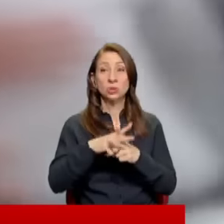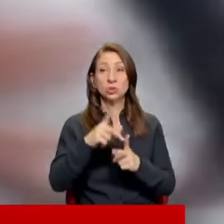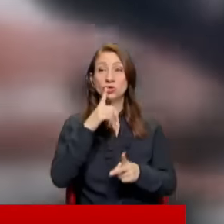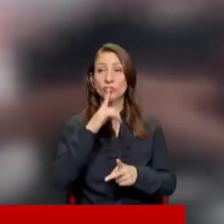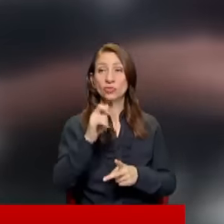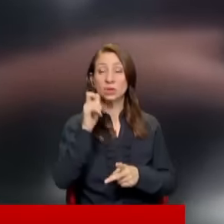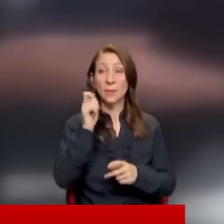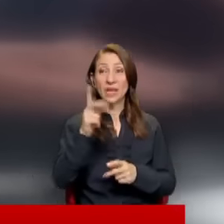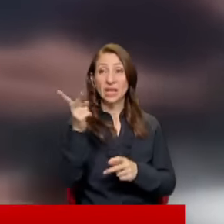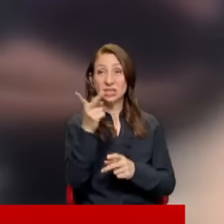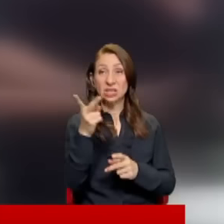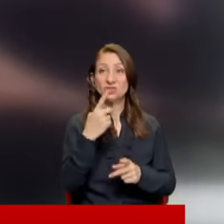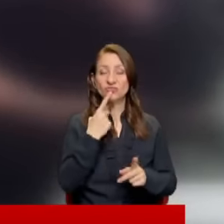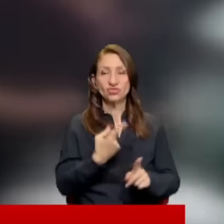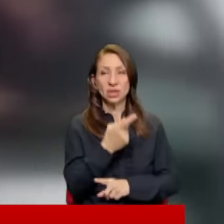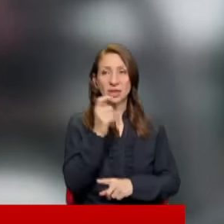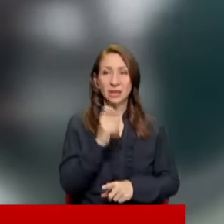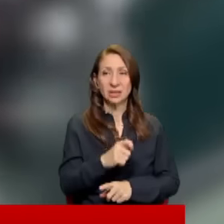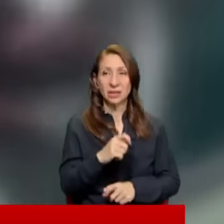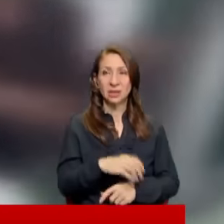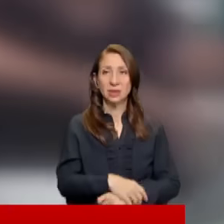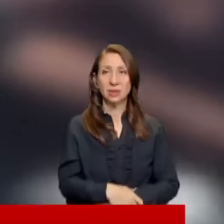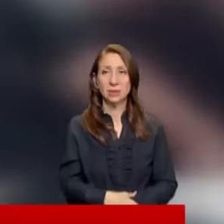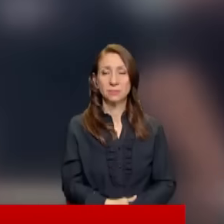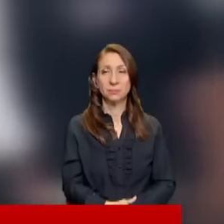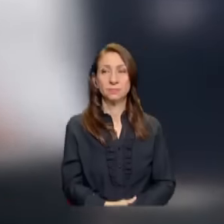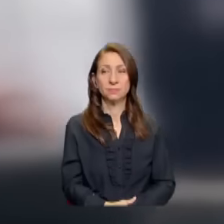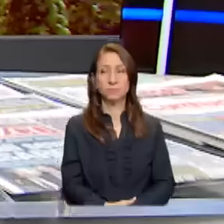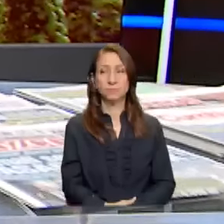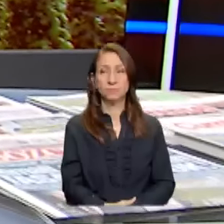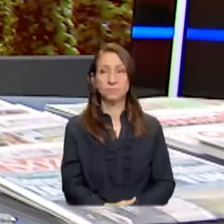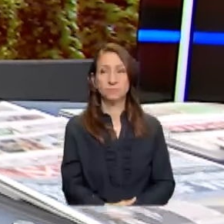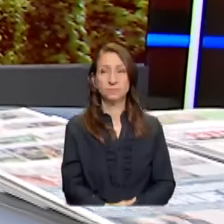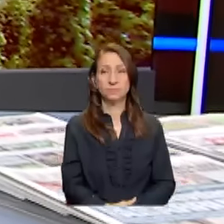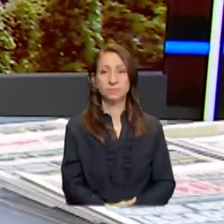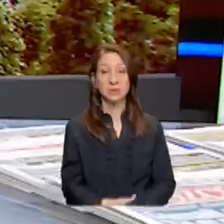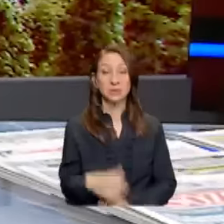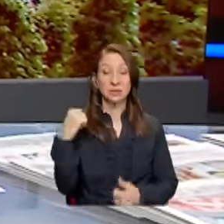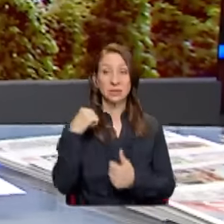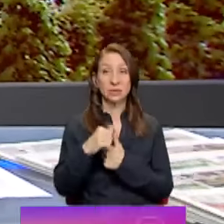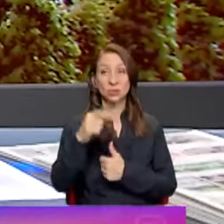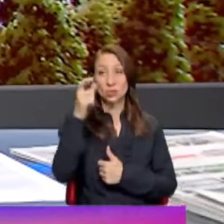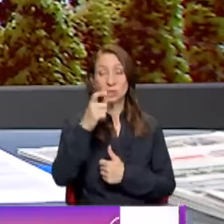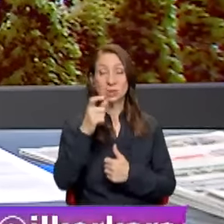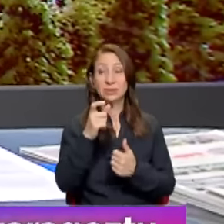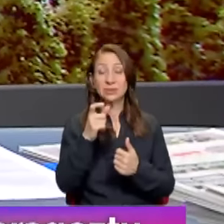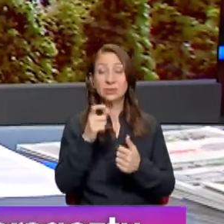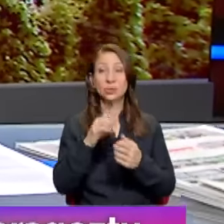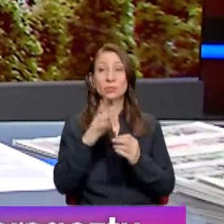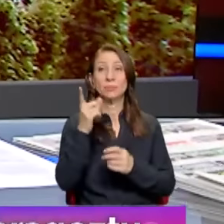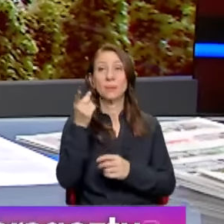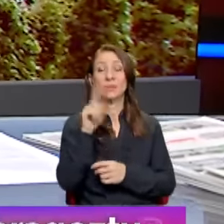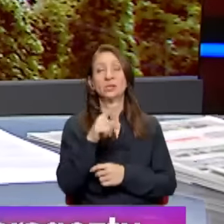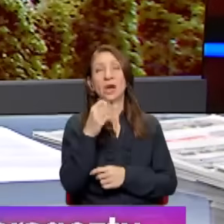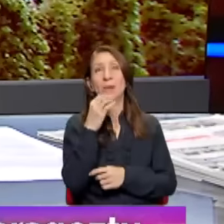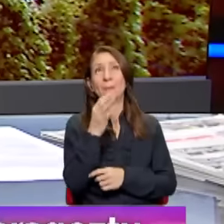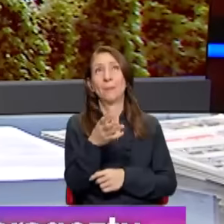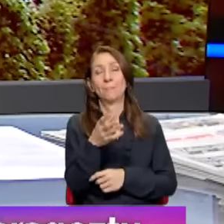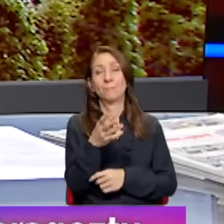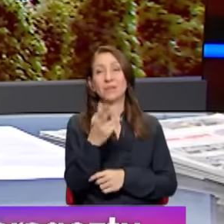hakaret Yağdıran iki kişiden şikayetçi oldu diceksin Burada yine memleketin gündeminden çıkmayan bir başka